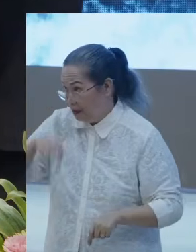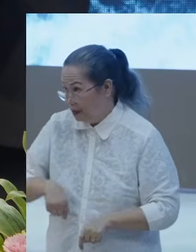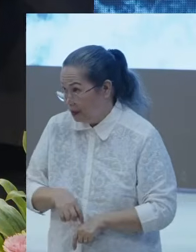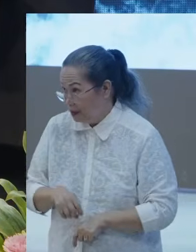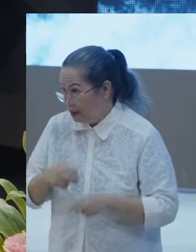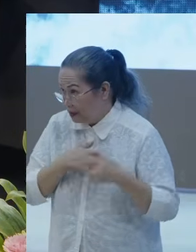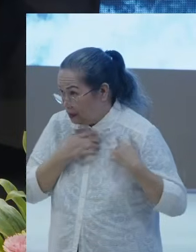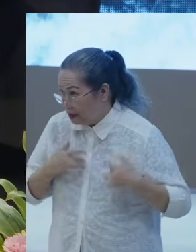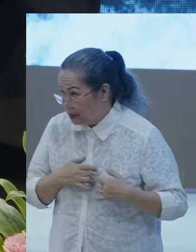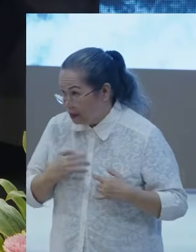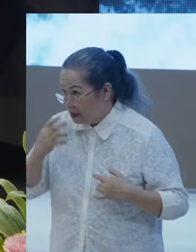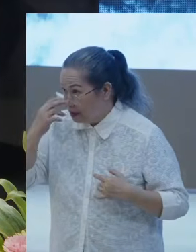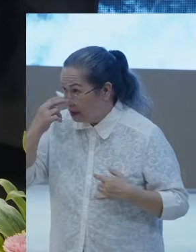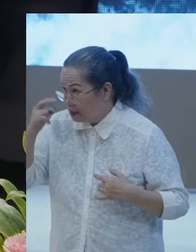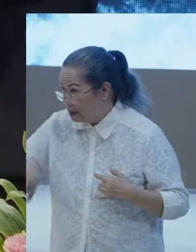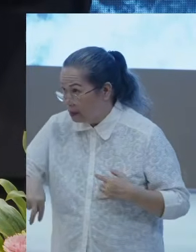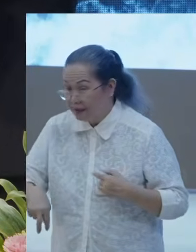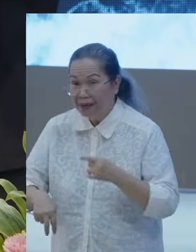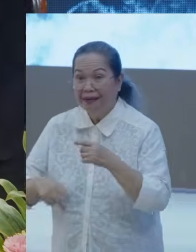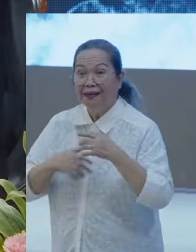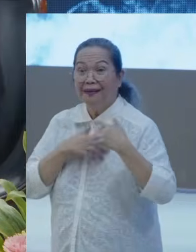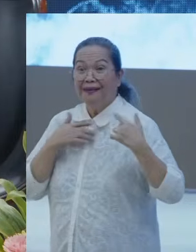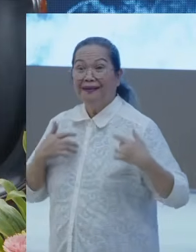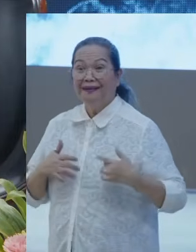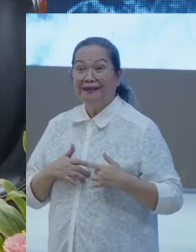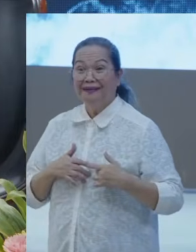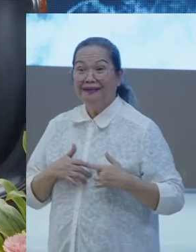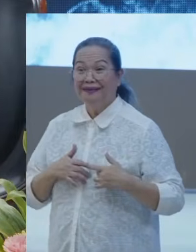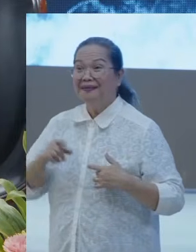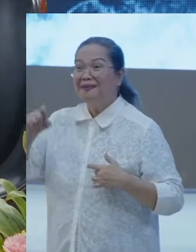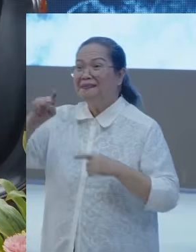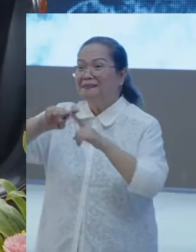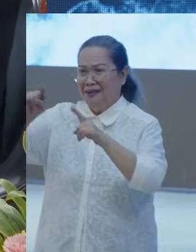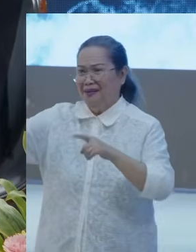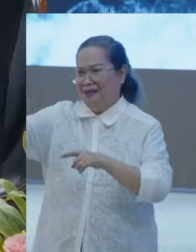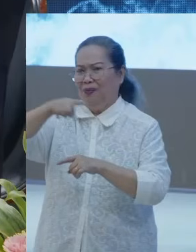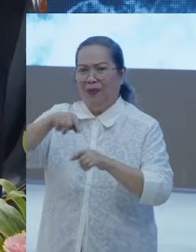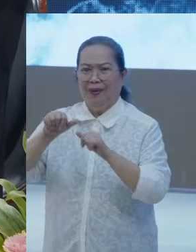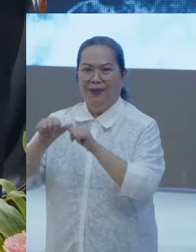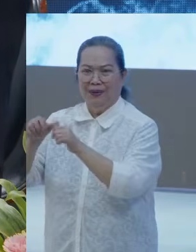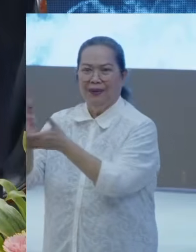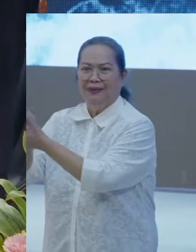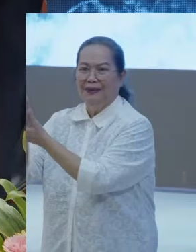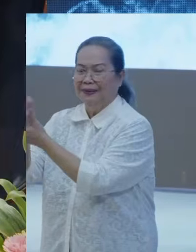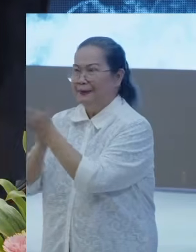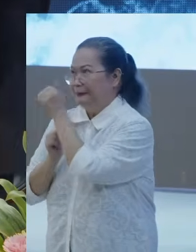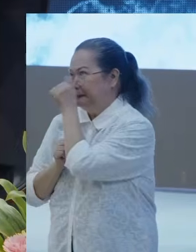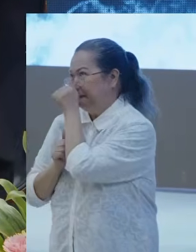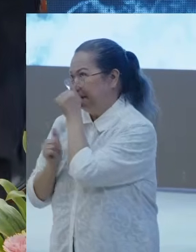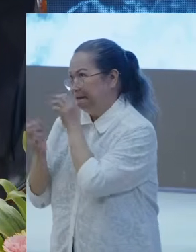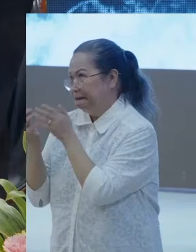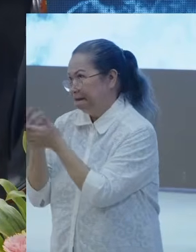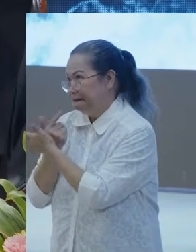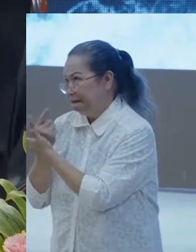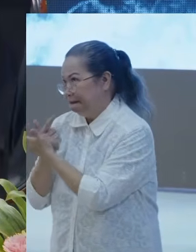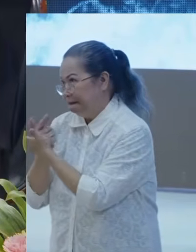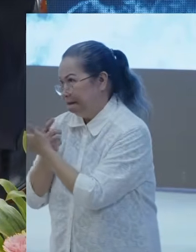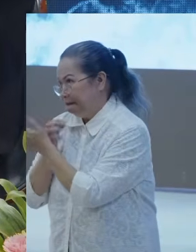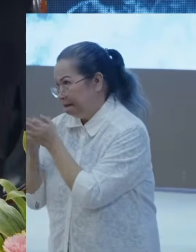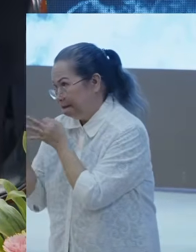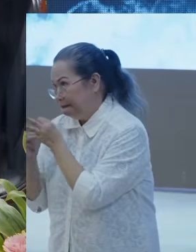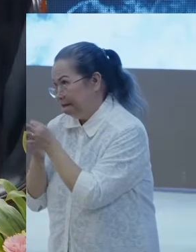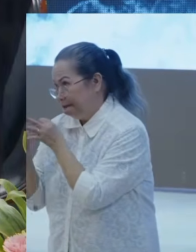puso. Kasi sharean pa rin natin ng gospel. Pagtsatsagaan pa rin natin. Kahit